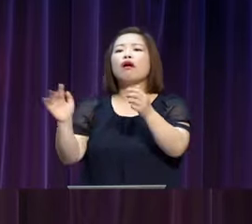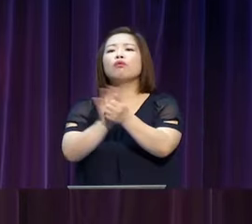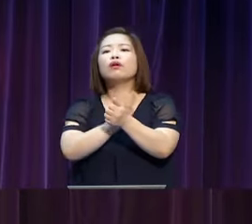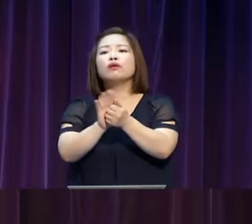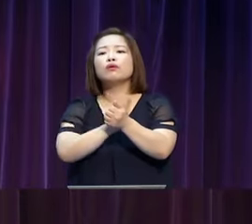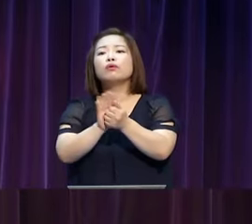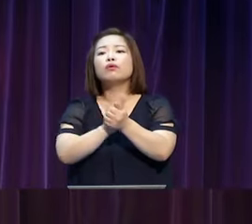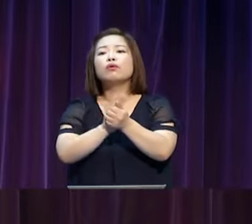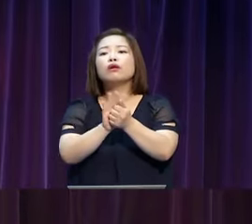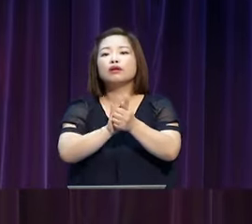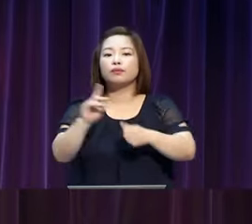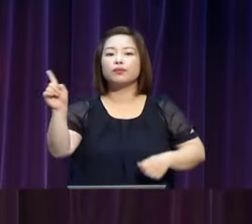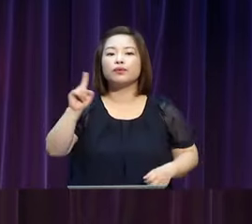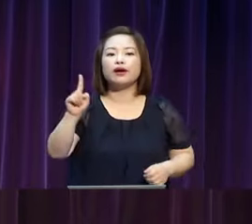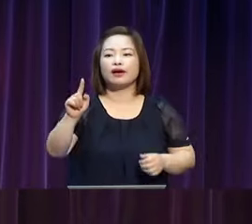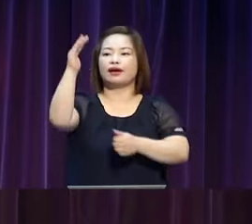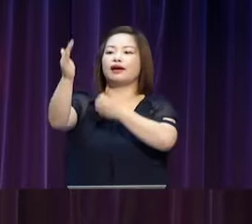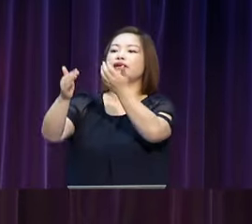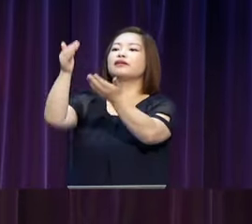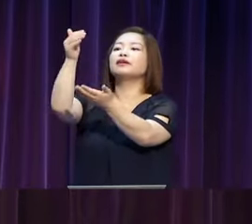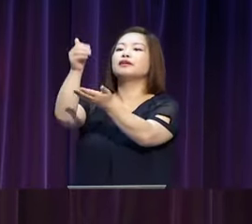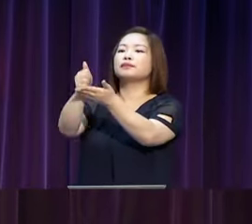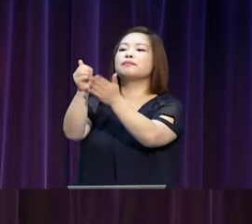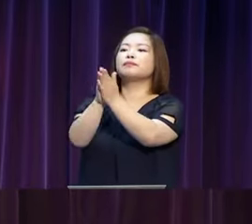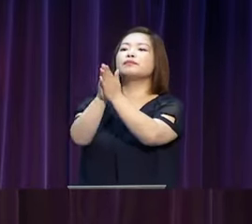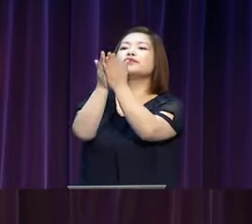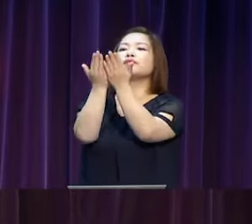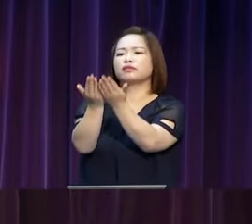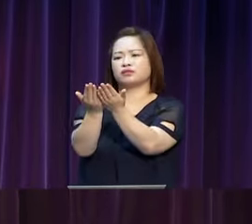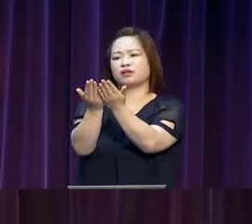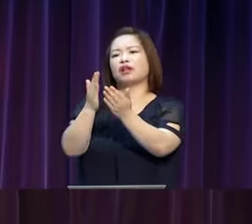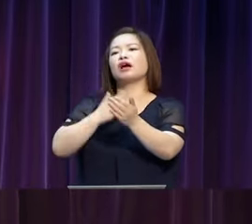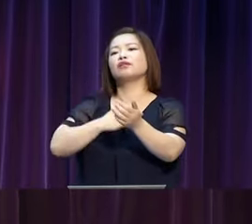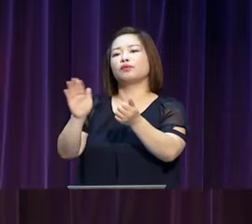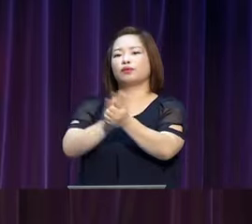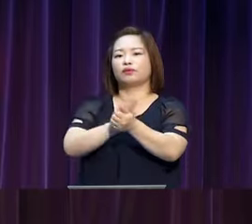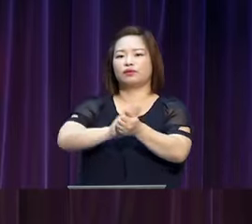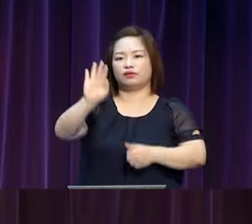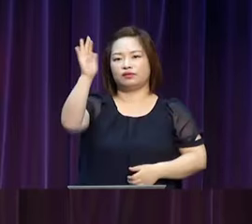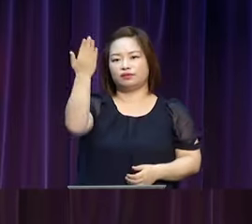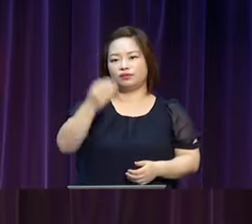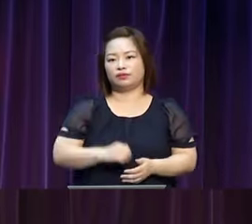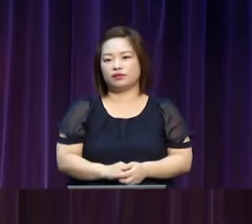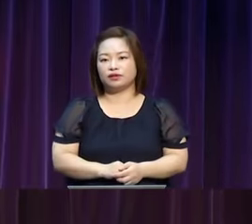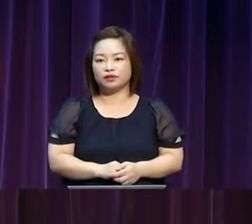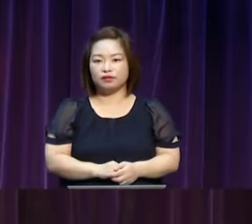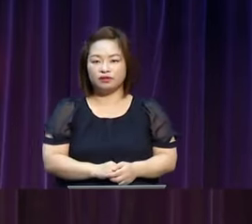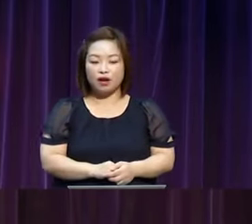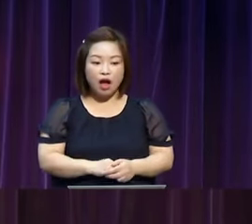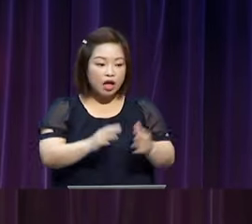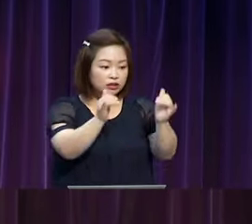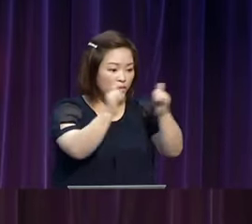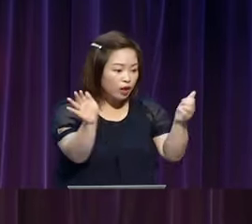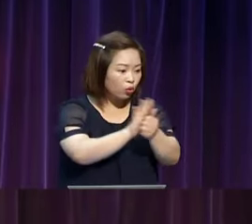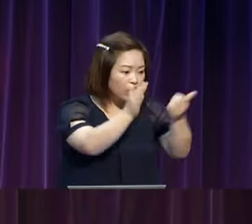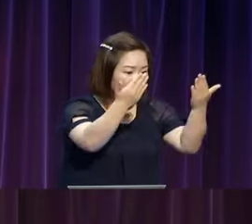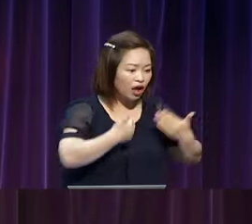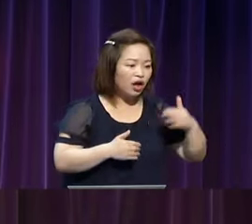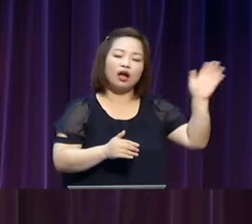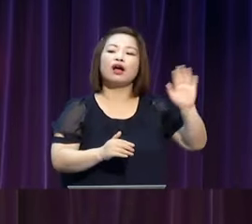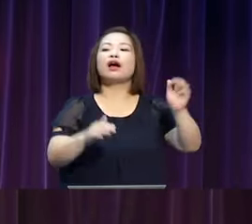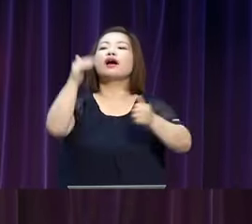무엇이 우리에게 위로입니까? 하나님의 말씀이 위로가 되는 거예요. 하나님의 말씀이 우리를 붙들어주는